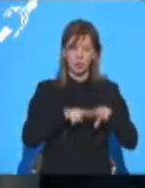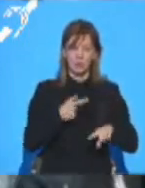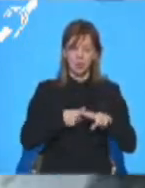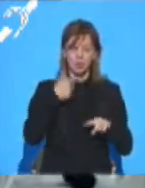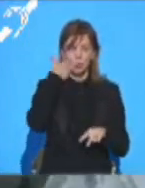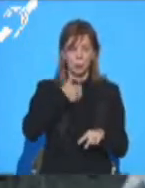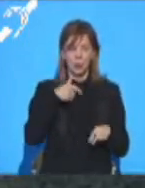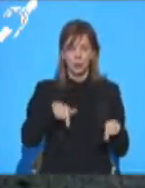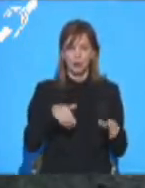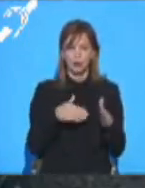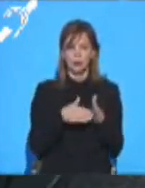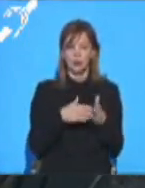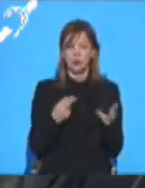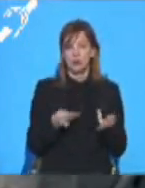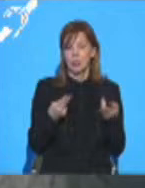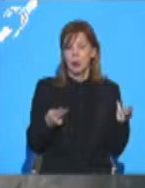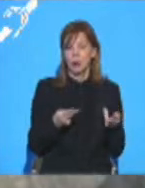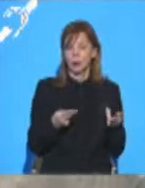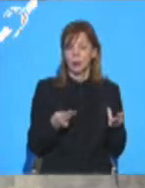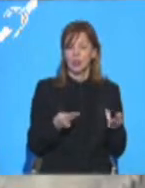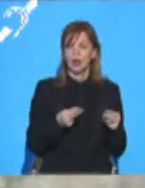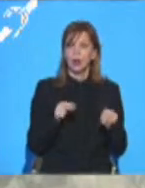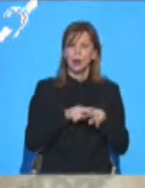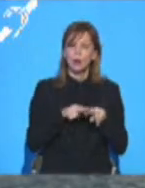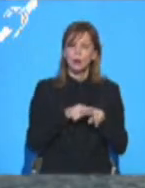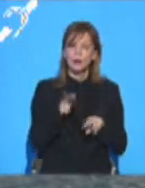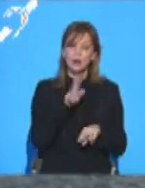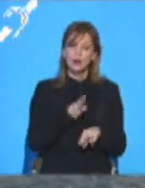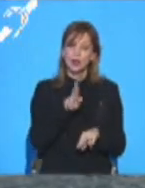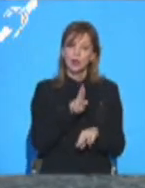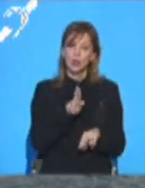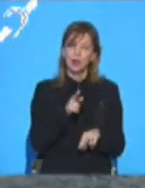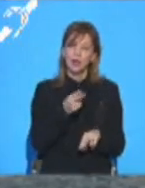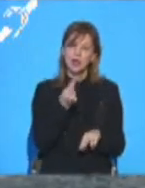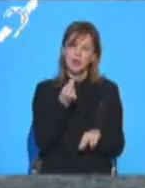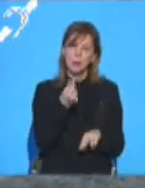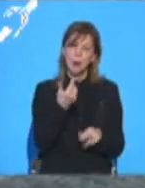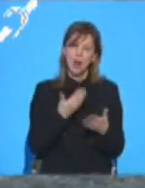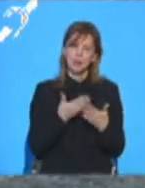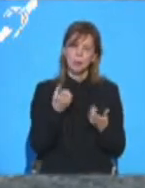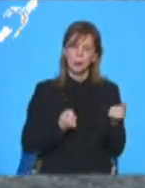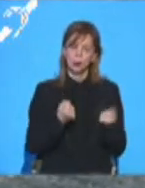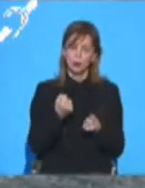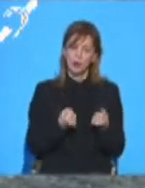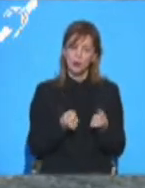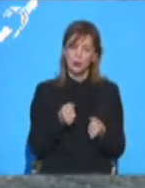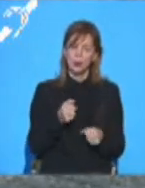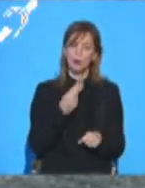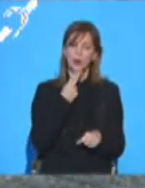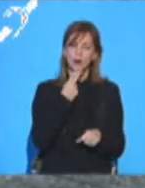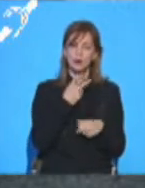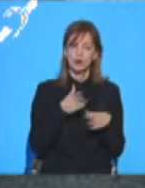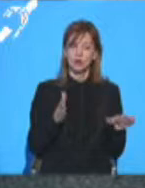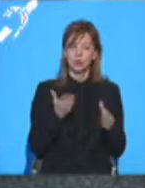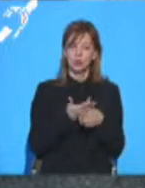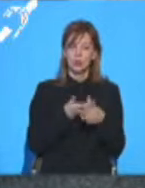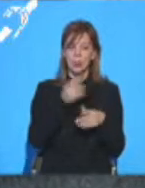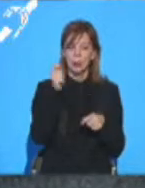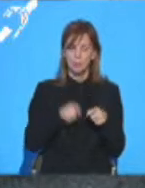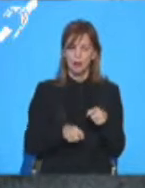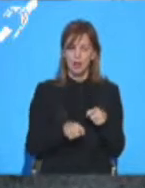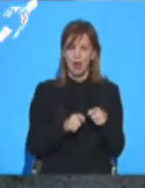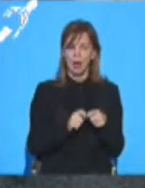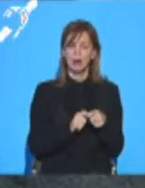iar acum trebuie să găsească soluții pentru a-și recupera banii pe bunurile care le-au fost distruse. Polițiștii au deschis un dosar penal